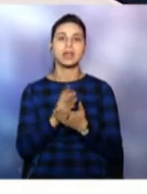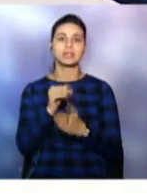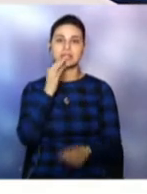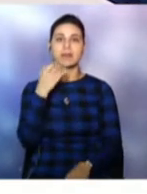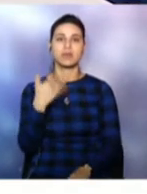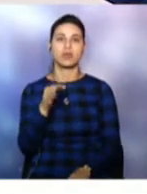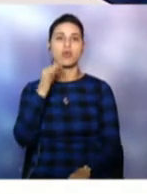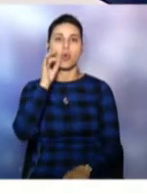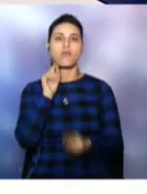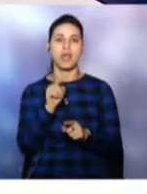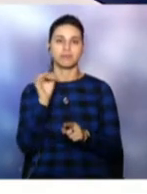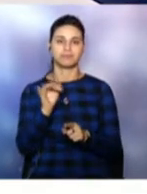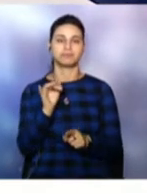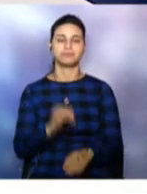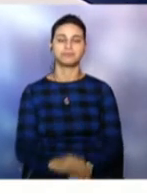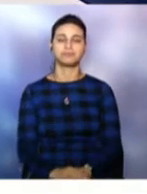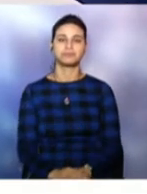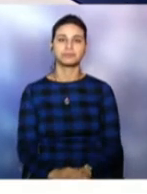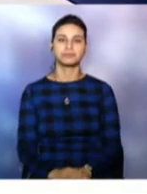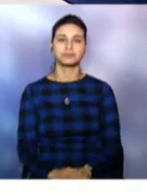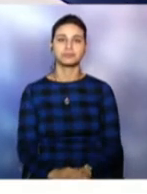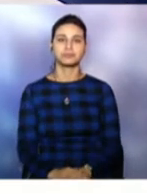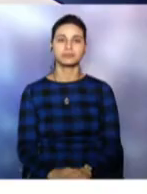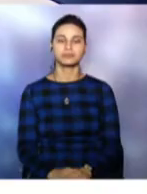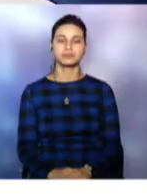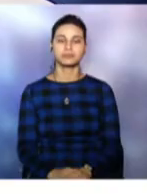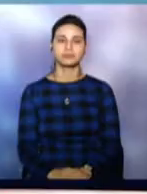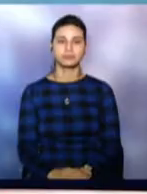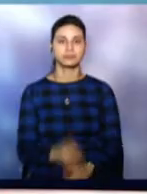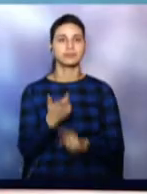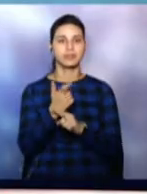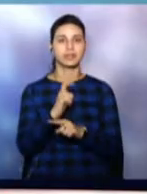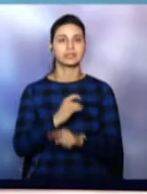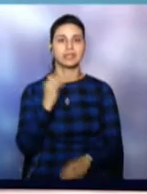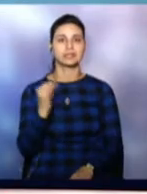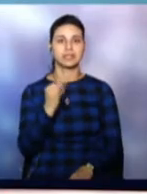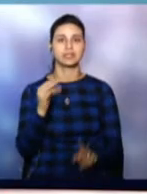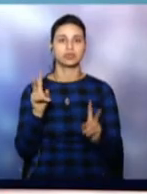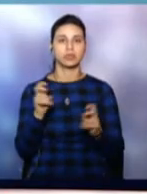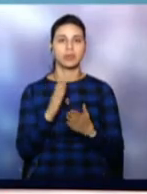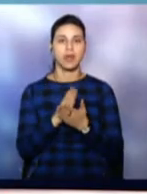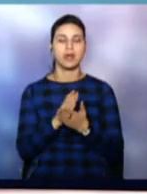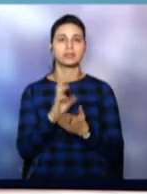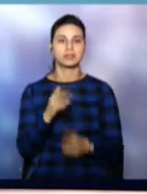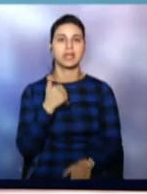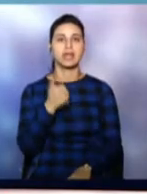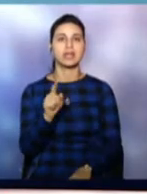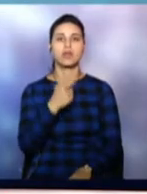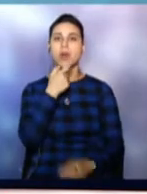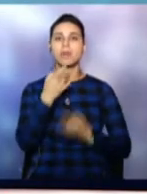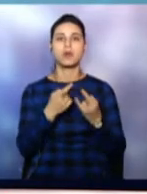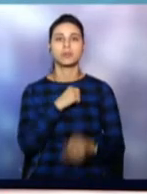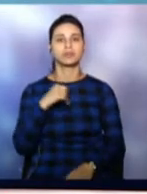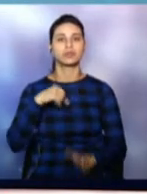უკვე მივიდეთ კოფეინდამოკიდებულებას. მოგესალმებით, მარი, ძალიან საინტერესო თემაა და კარგია, რომ მაყურებელმა